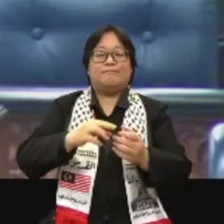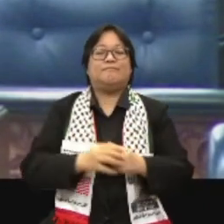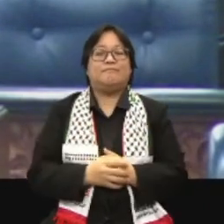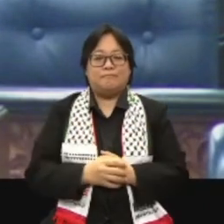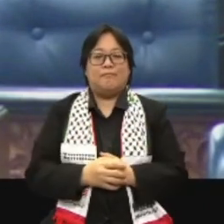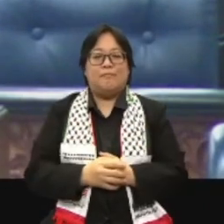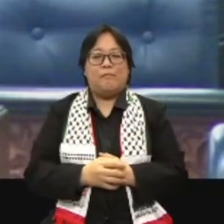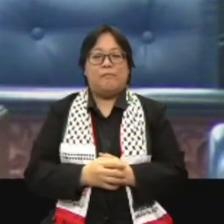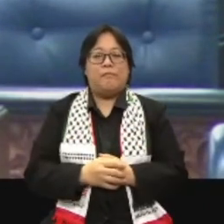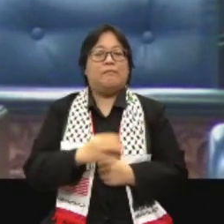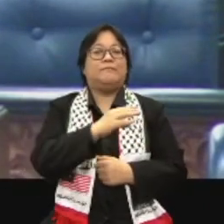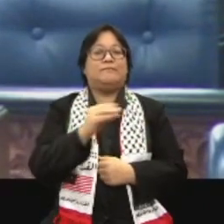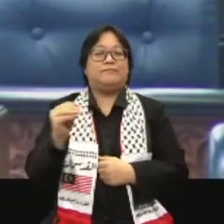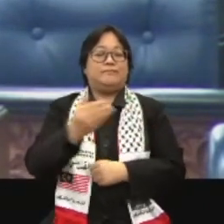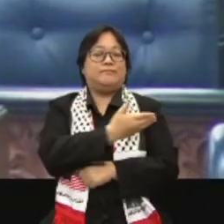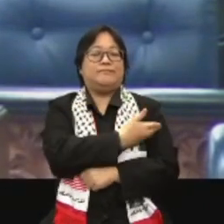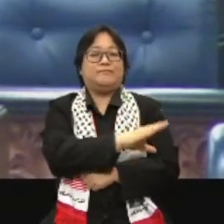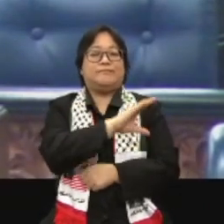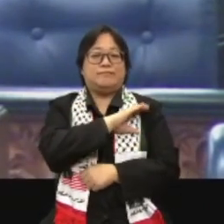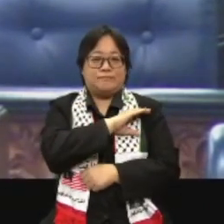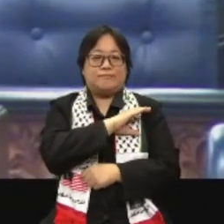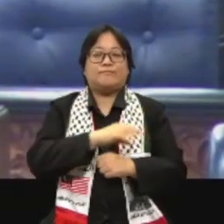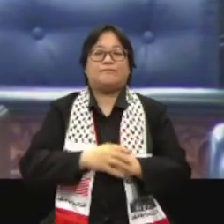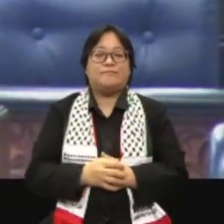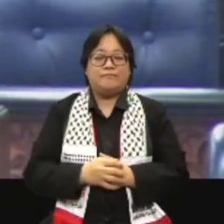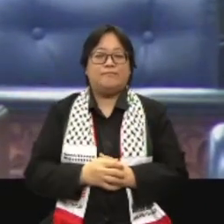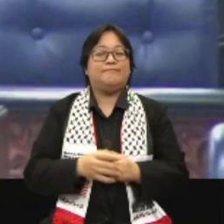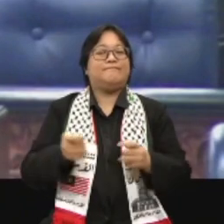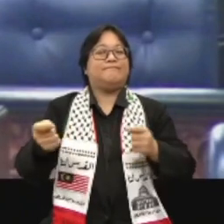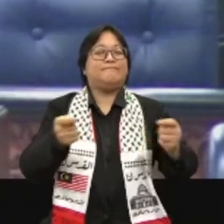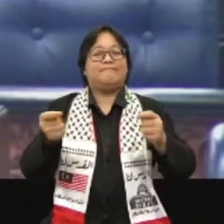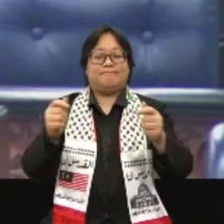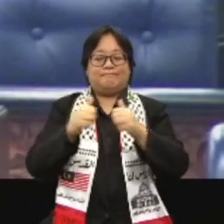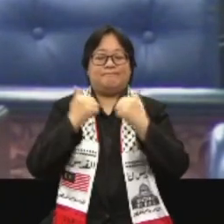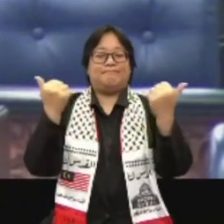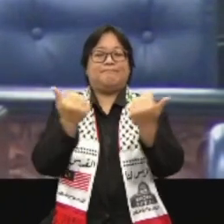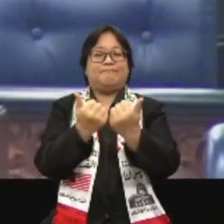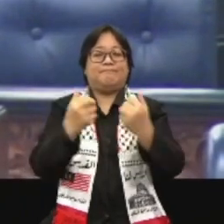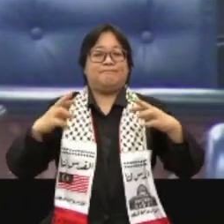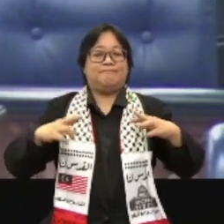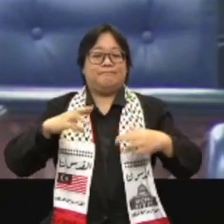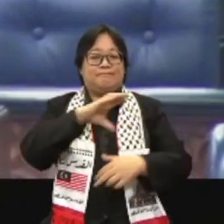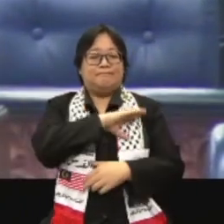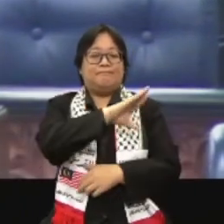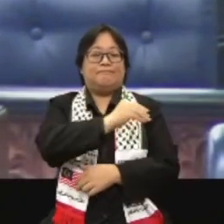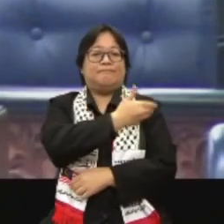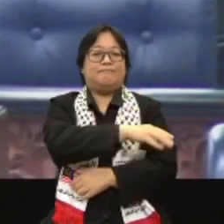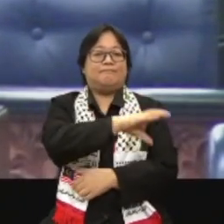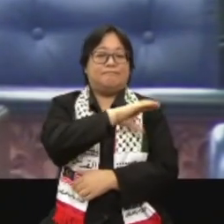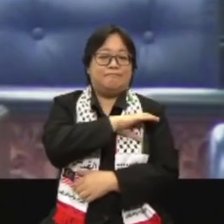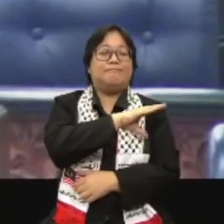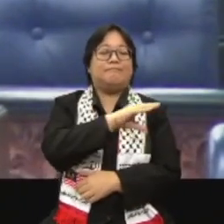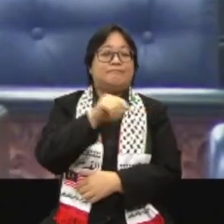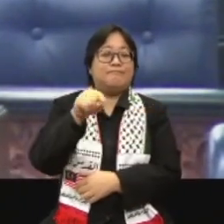pesaran Polis dan bekas P polis sebagai mengawal persatuan-persatuan pesar Polis dan juga bekas P Polis dan